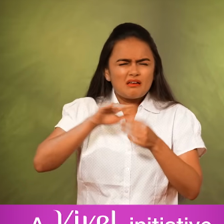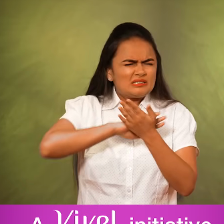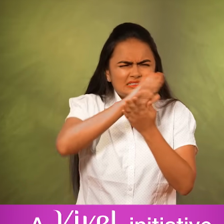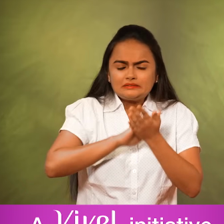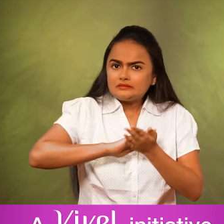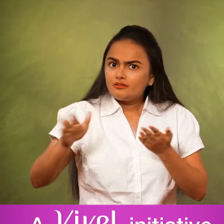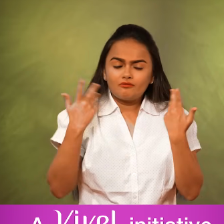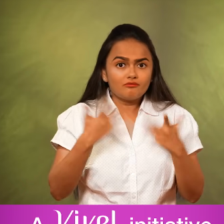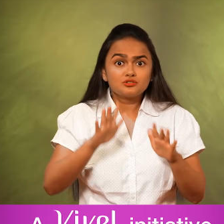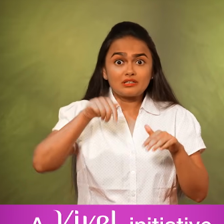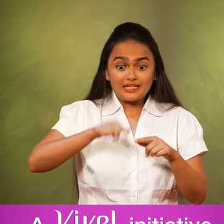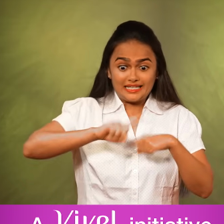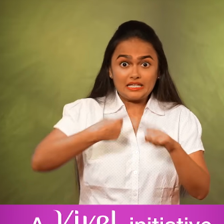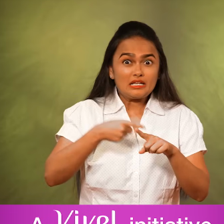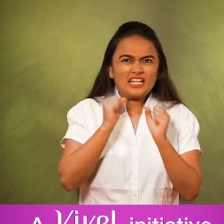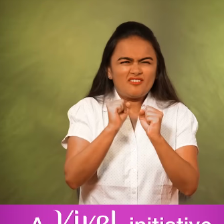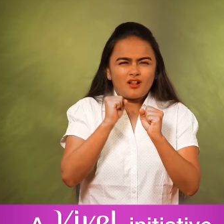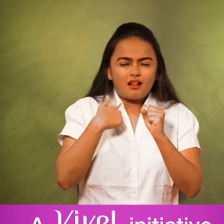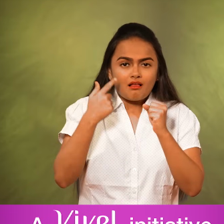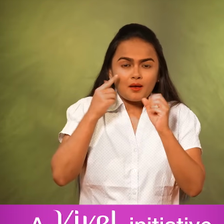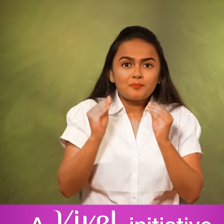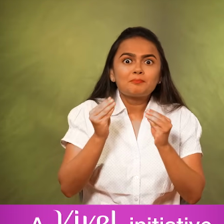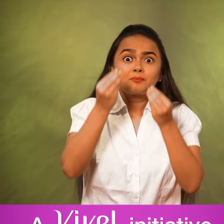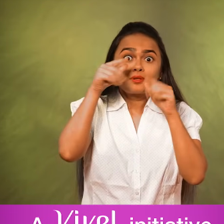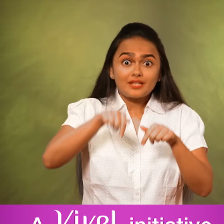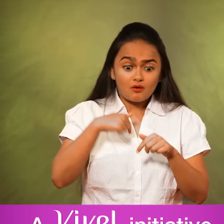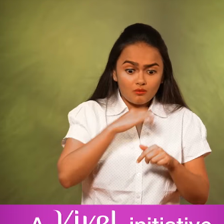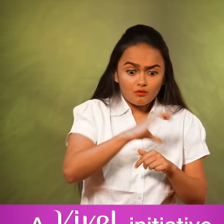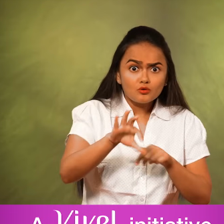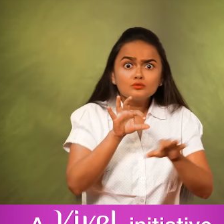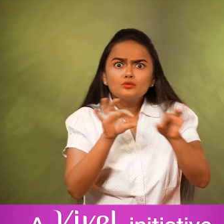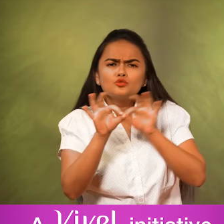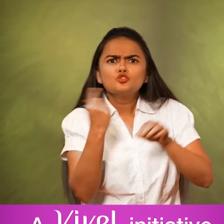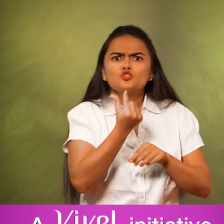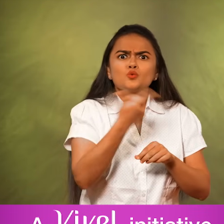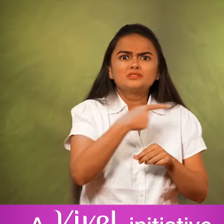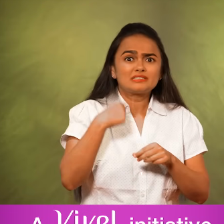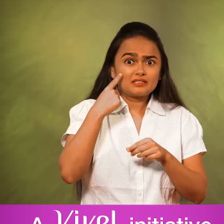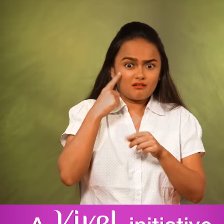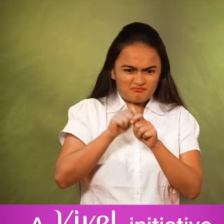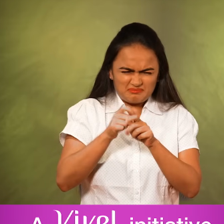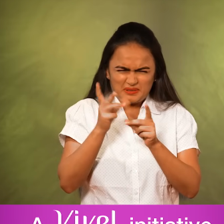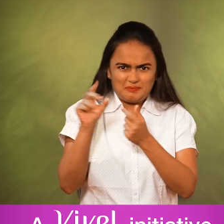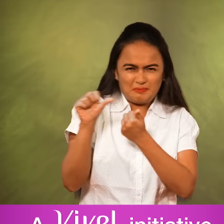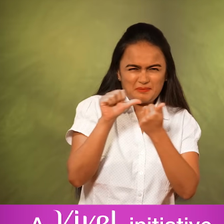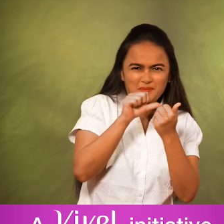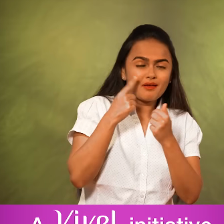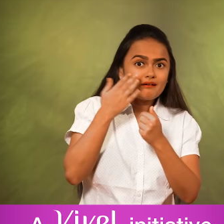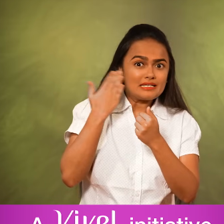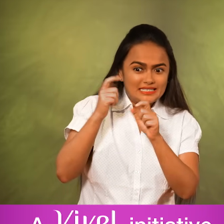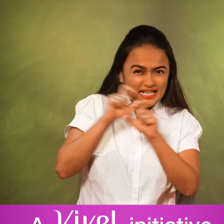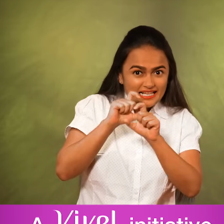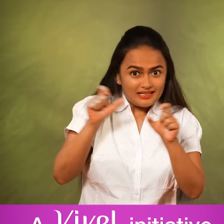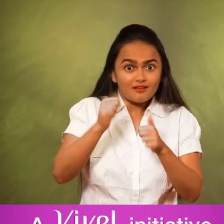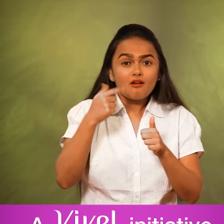मेरे स्किन का जो स्किन बैरियर है वो एकदम खत्म हो गया था. बाद में मैंने बहुत मुश्किल से उसे रिपेयर किया. सो नाउ आई ट्राई टू यूज प्रोडक्ट दैट रिपेयर माई स्किन